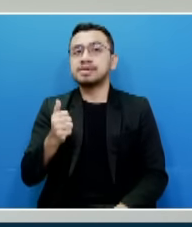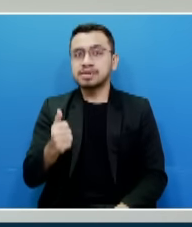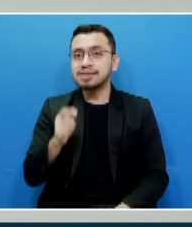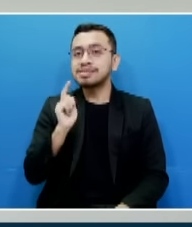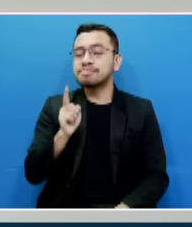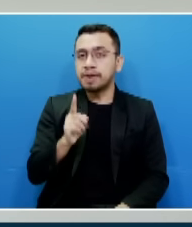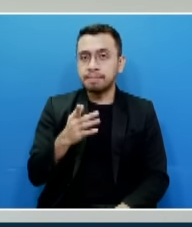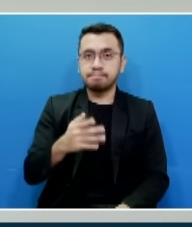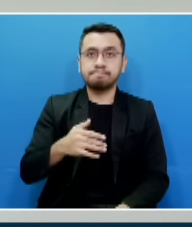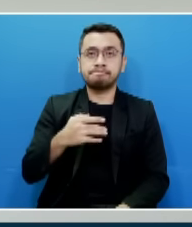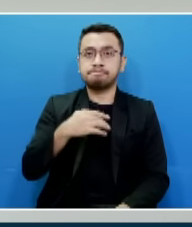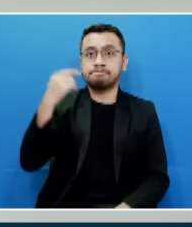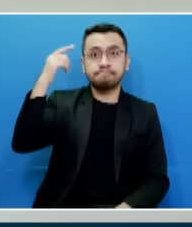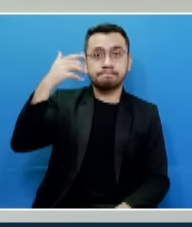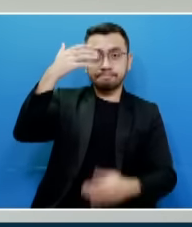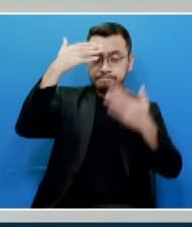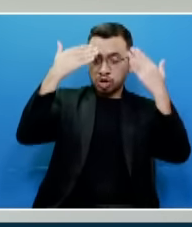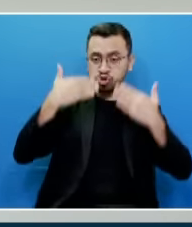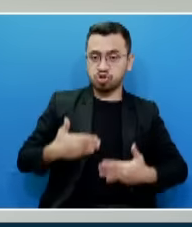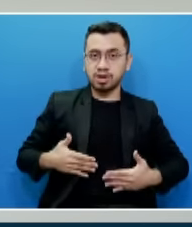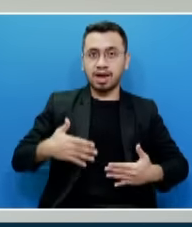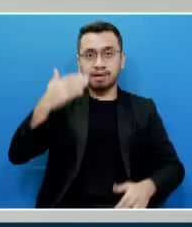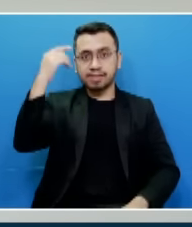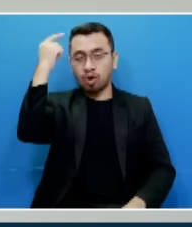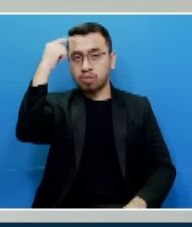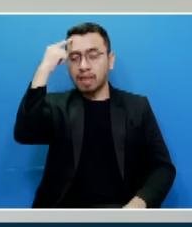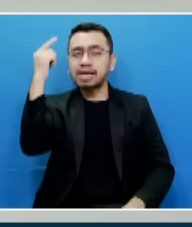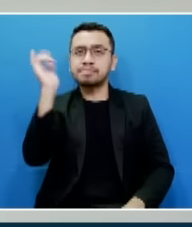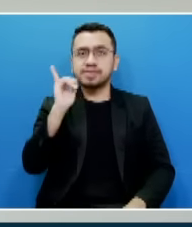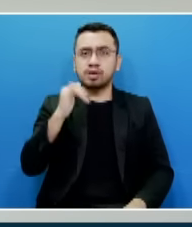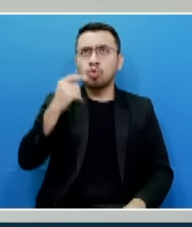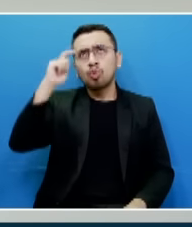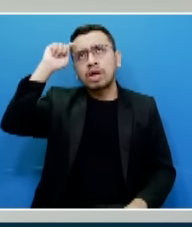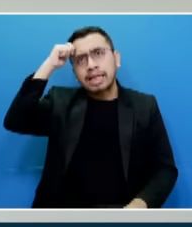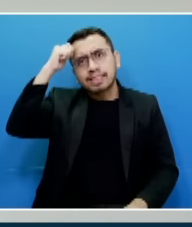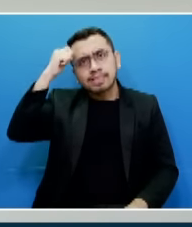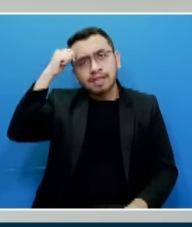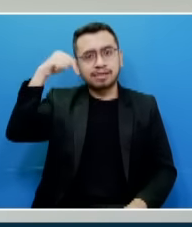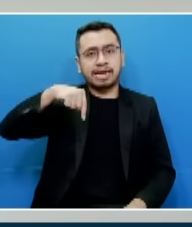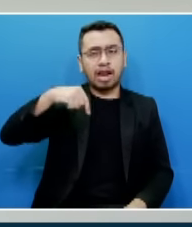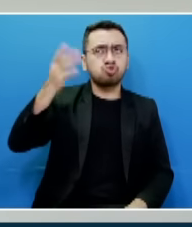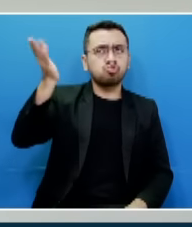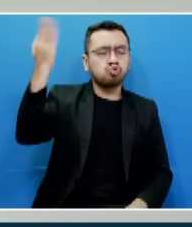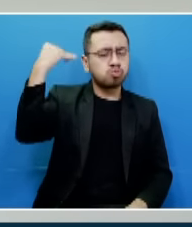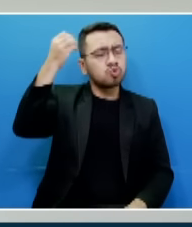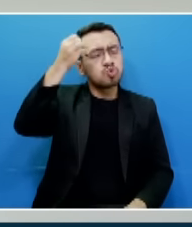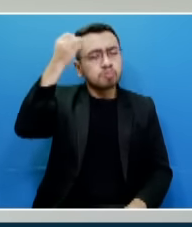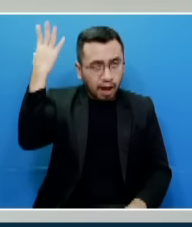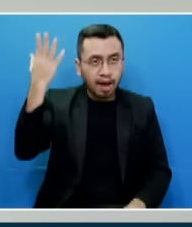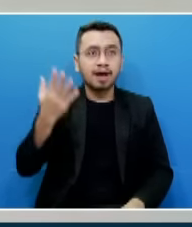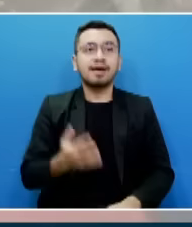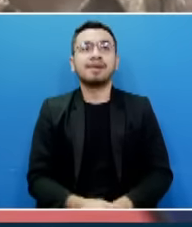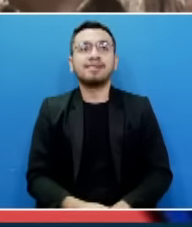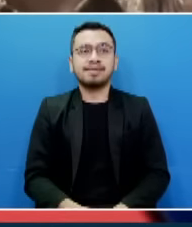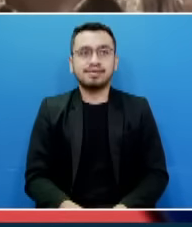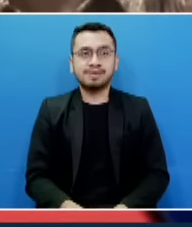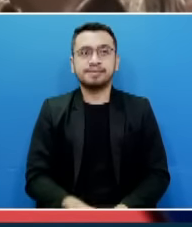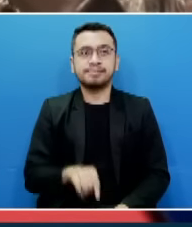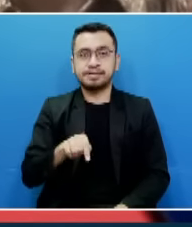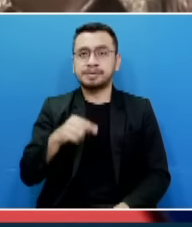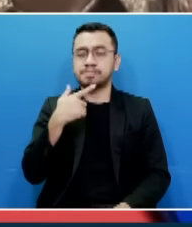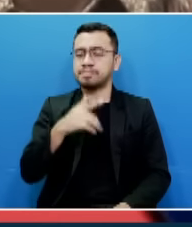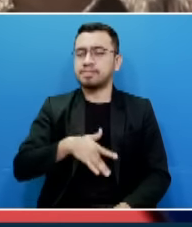jadi efek resensi namanya efek terkini gitu jadi mudah-mudahan ee apa momen ini menurut saya pentingnya maknanya buat